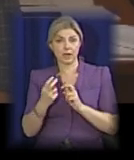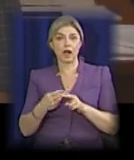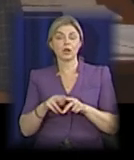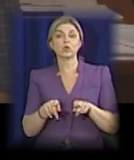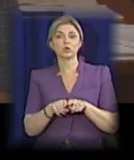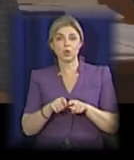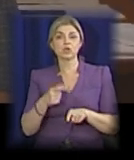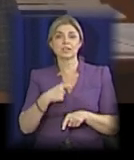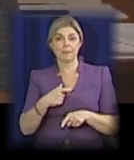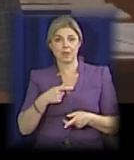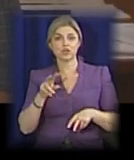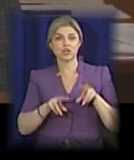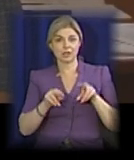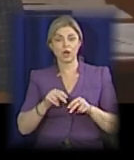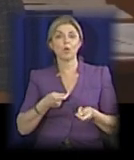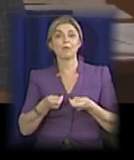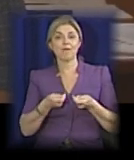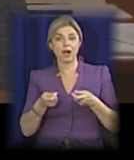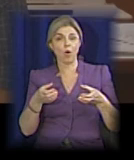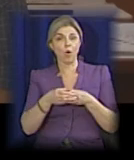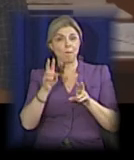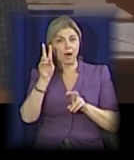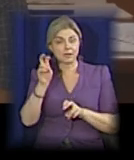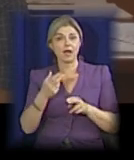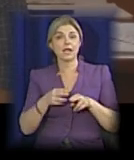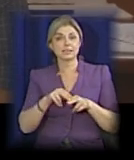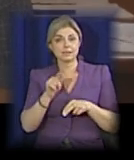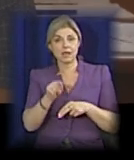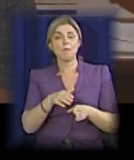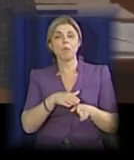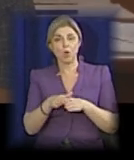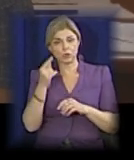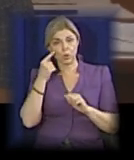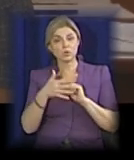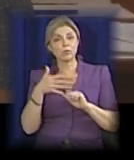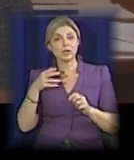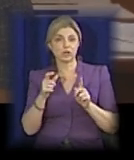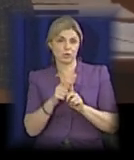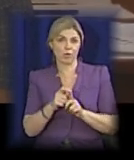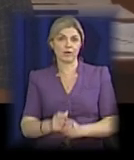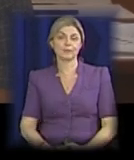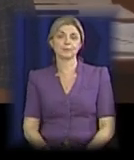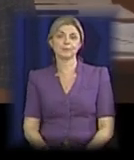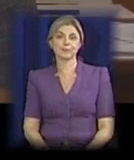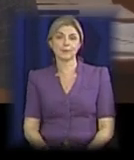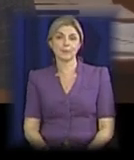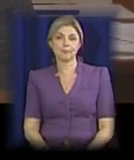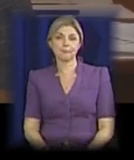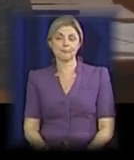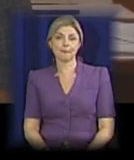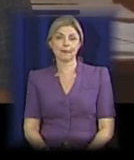вважають себе управляючими компаніями. Це управляюча компанія, в повному розумінні слова, все.